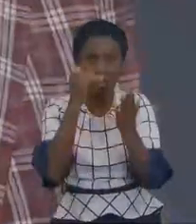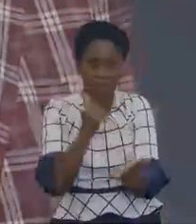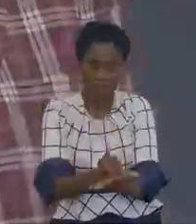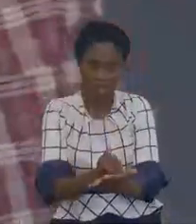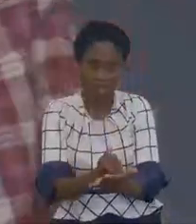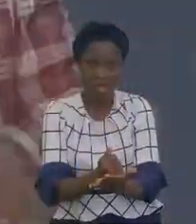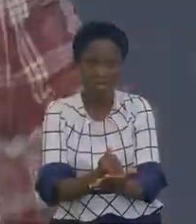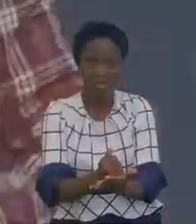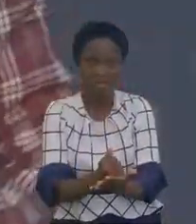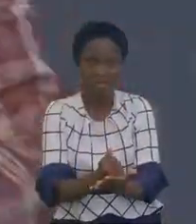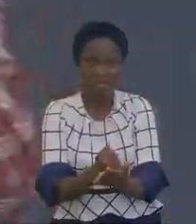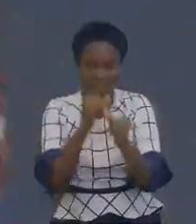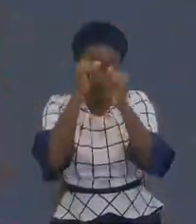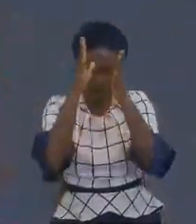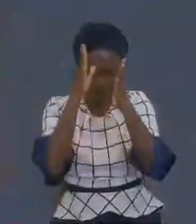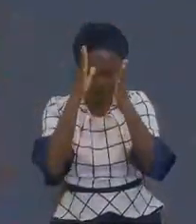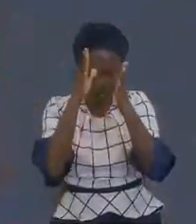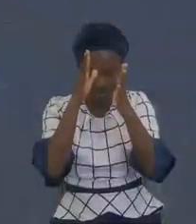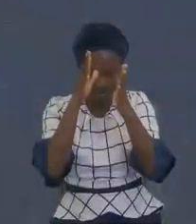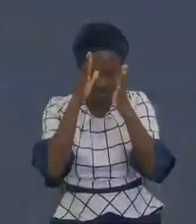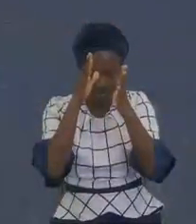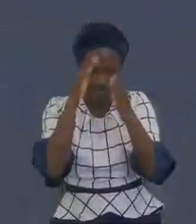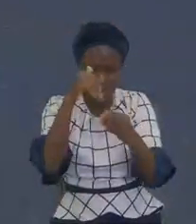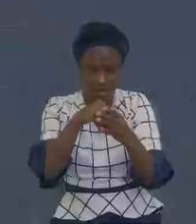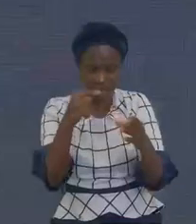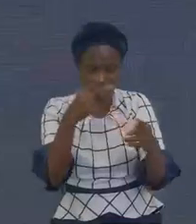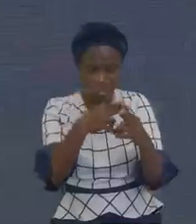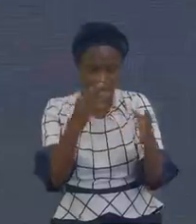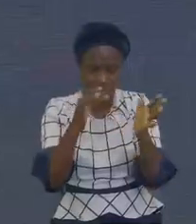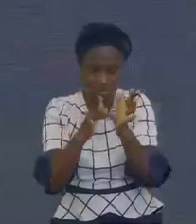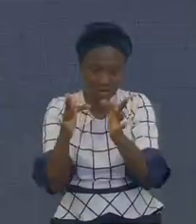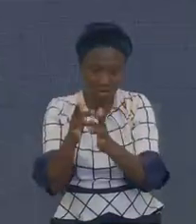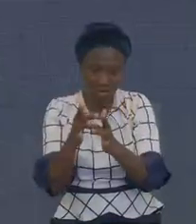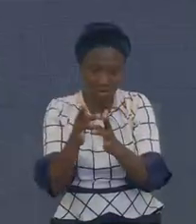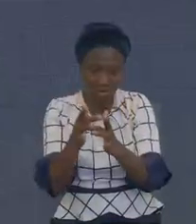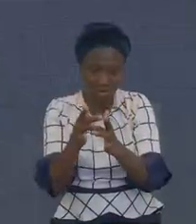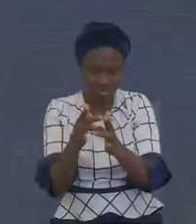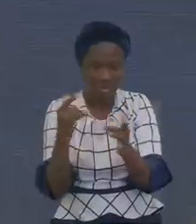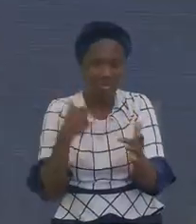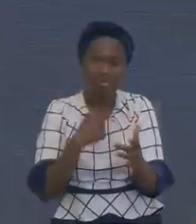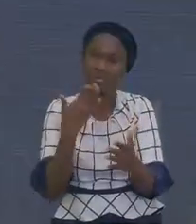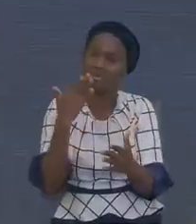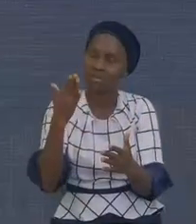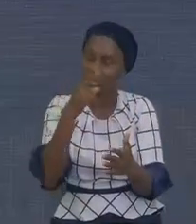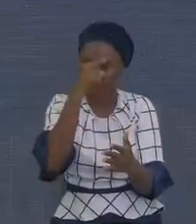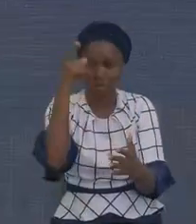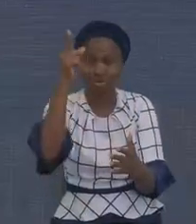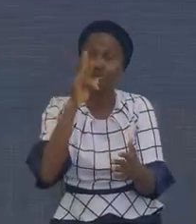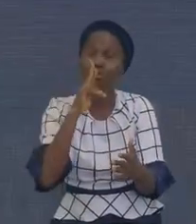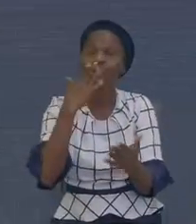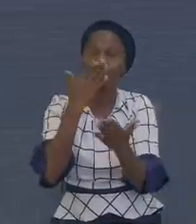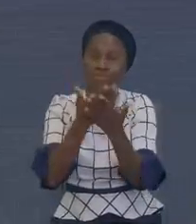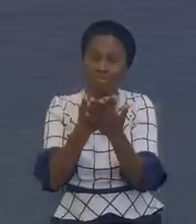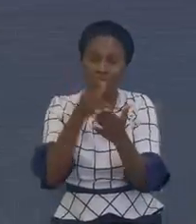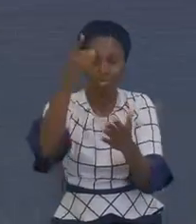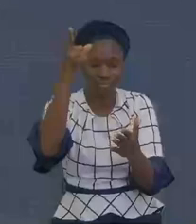Au nom puissant de Jésus, nous te remercions parce que tu es un bon Dieu. C'est toi qui élèves